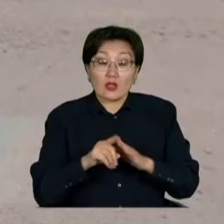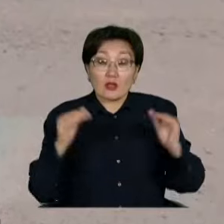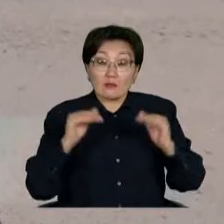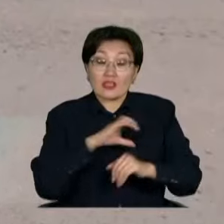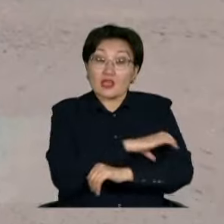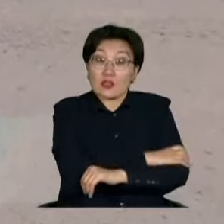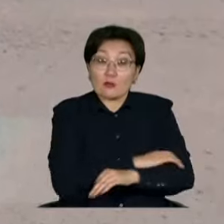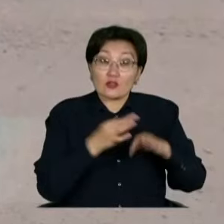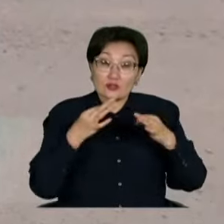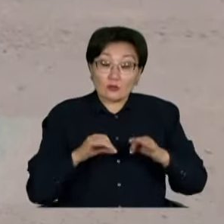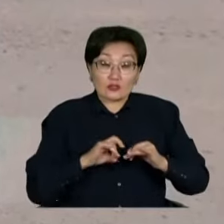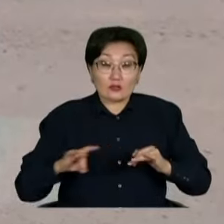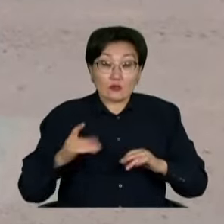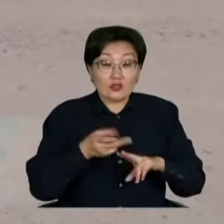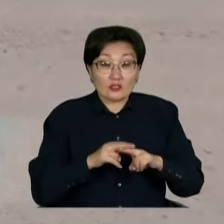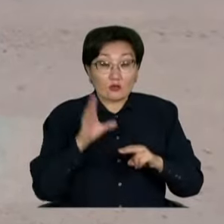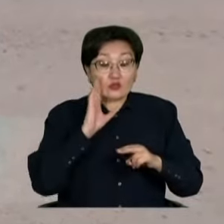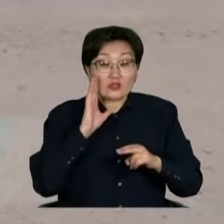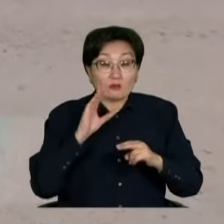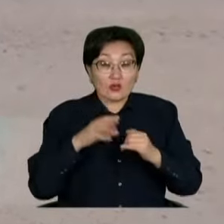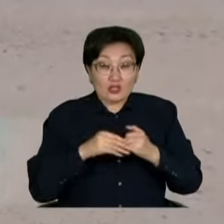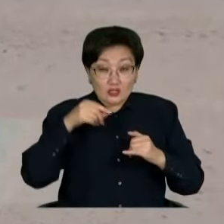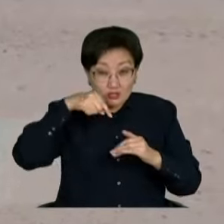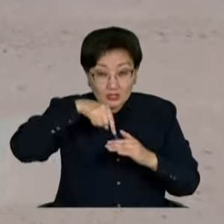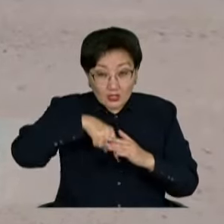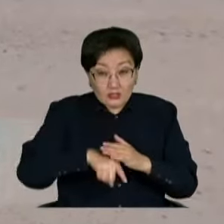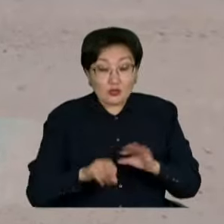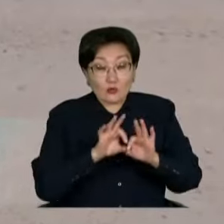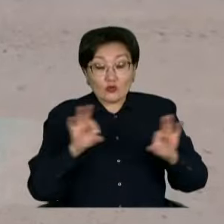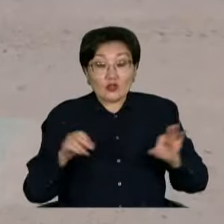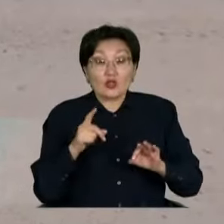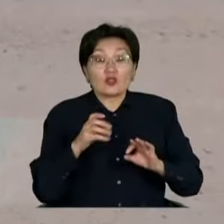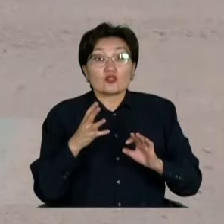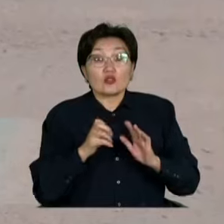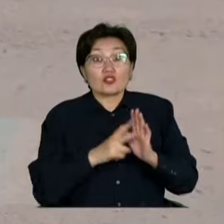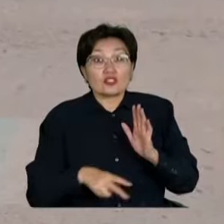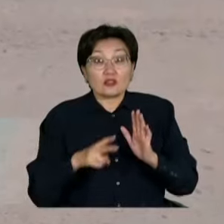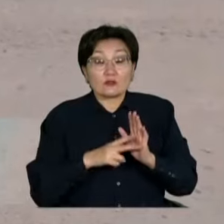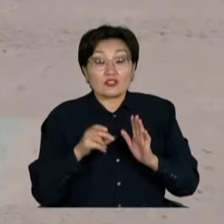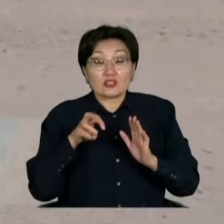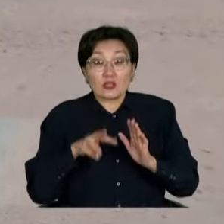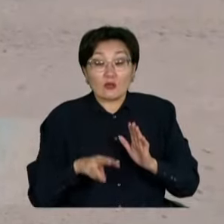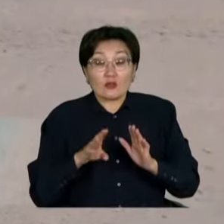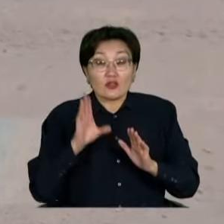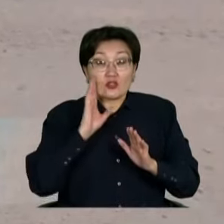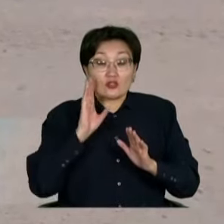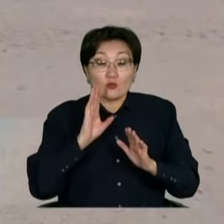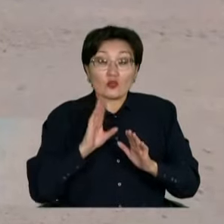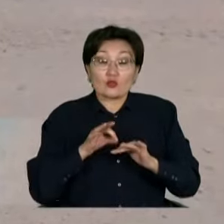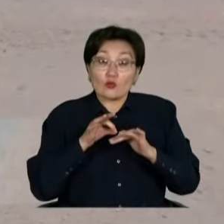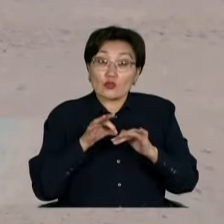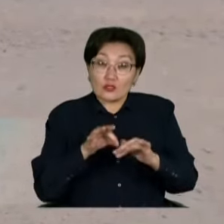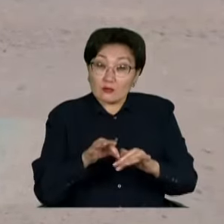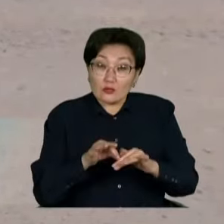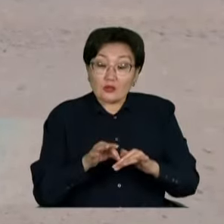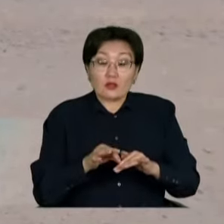дейді. Бірақ мына біздің микрорайонға ол су келгенше жердің астында құбырлармен 470 шақырым жер жүріп келеді. Тұрбалар судың тұрба құбырдың бойымен.